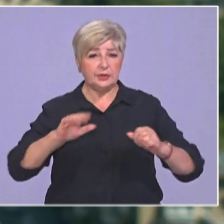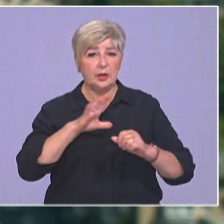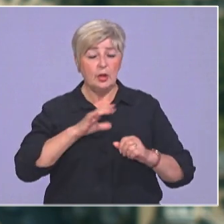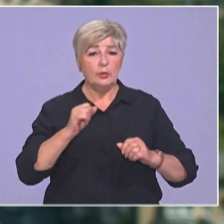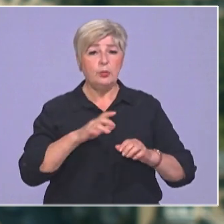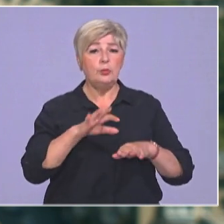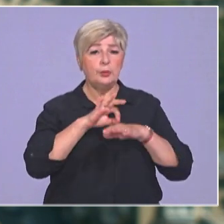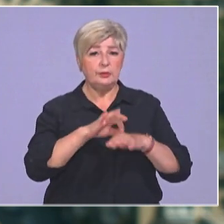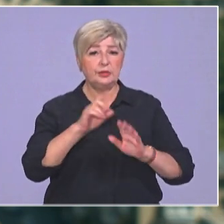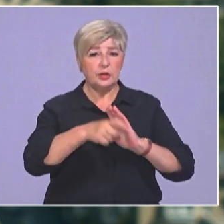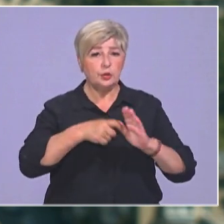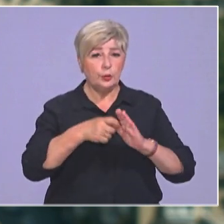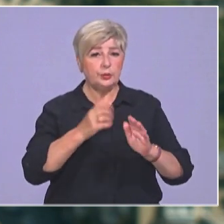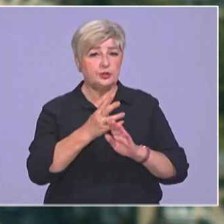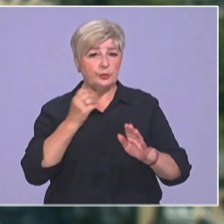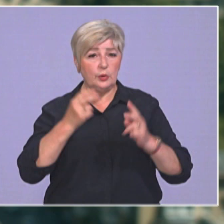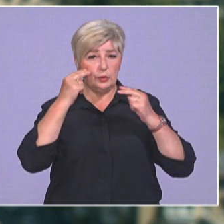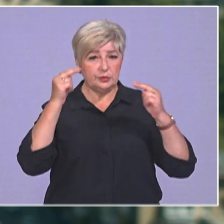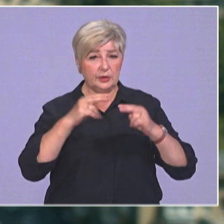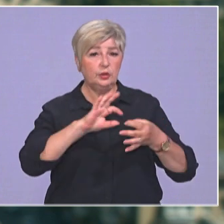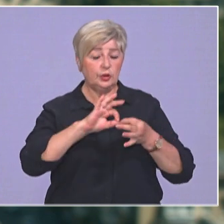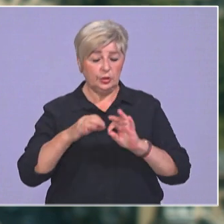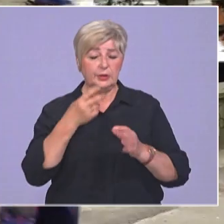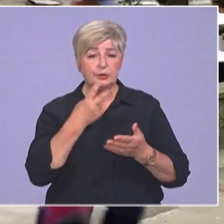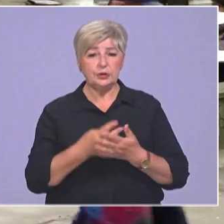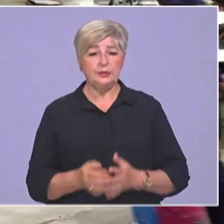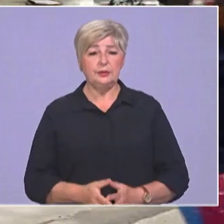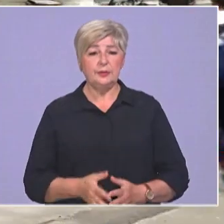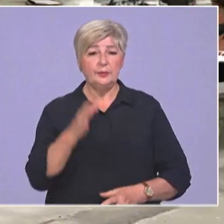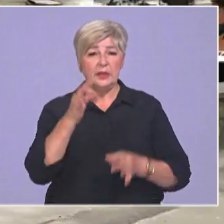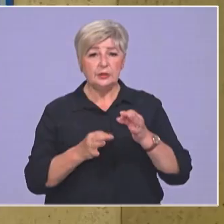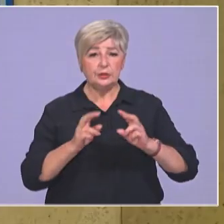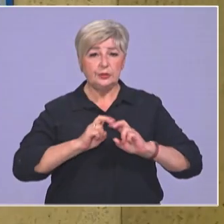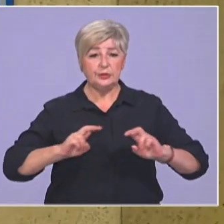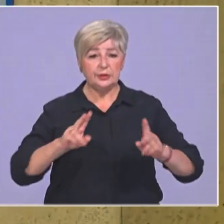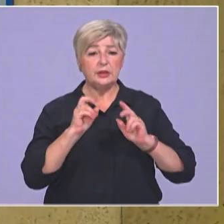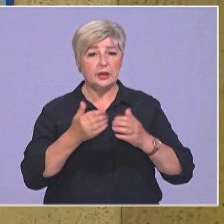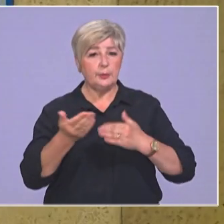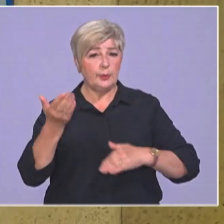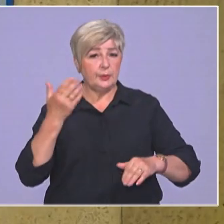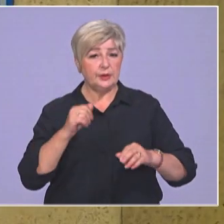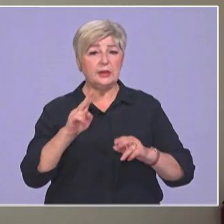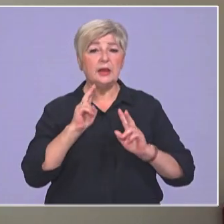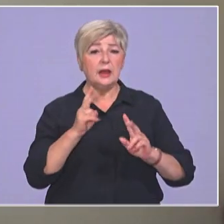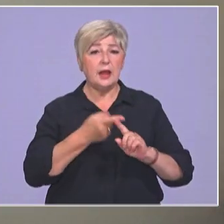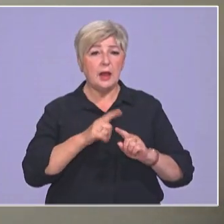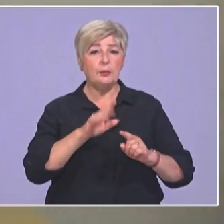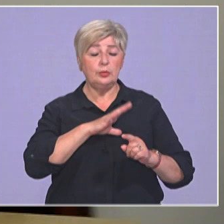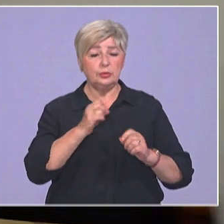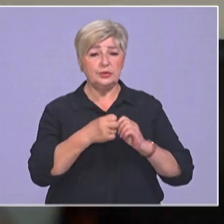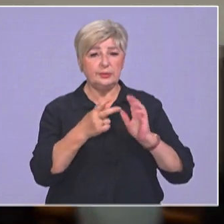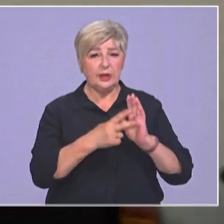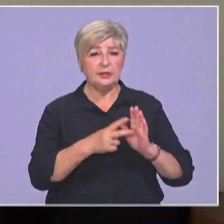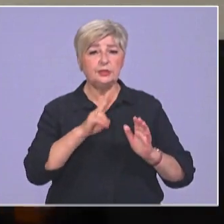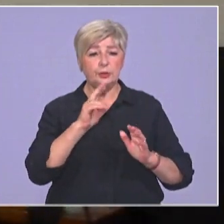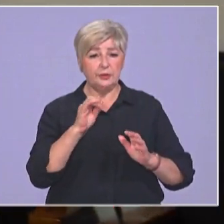допит чергового свідка. Докладніше – далі. Судове засідання, як і попереднє, яке відбулося 17 квітня, пройшло